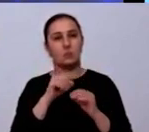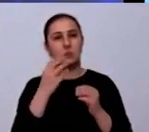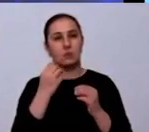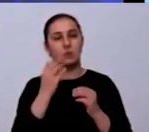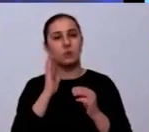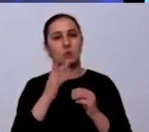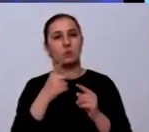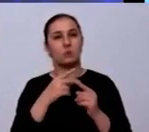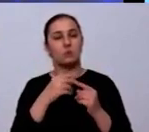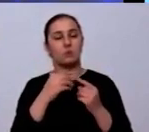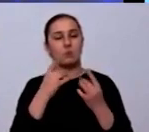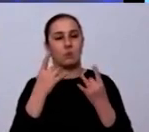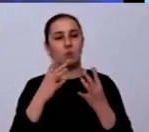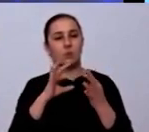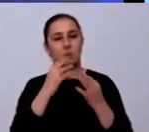ham tabiiy.